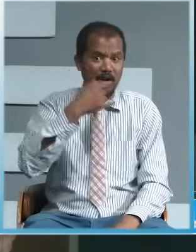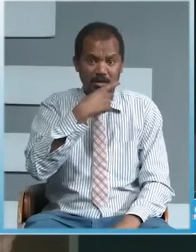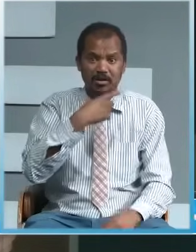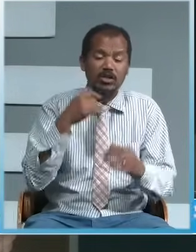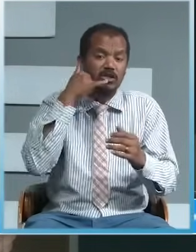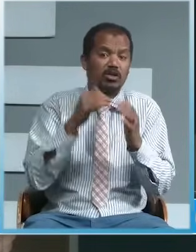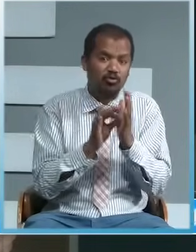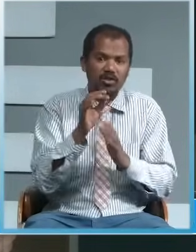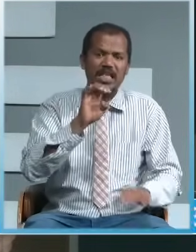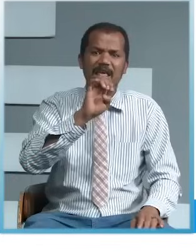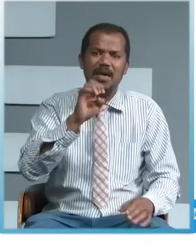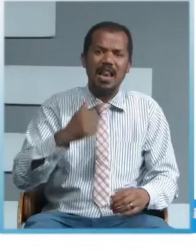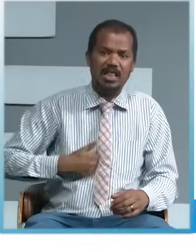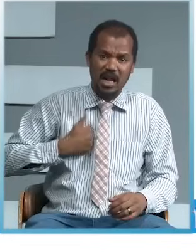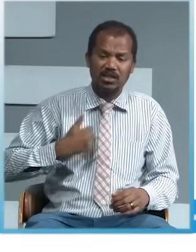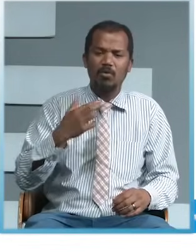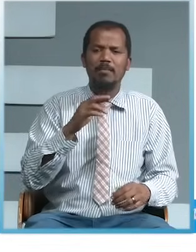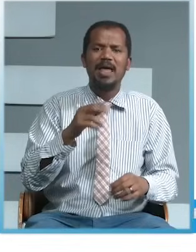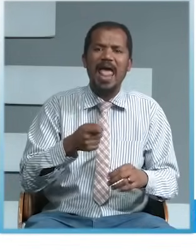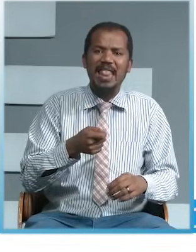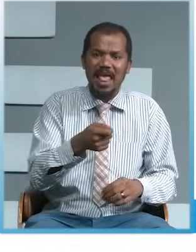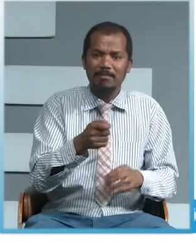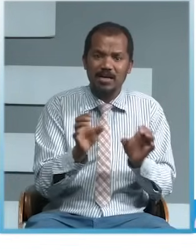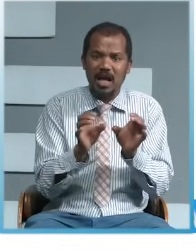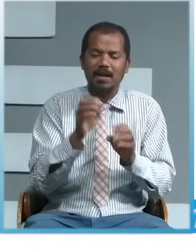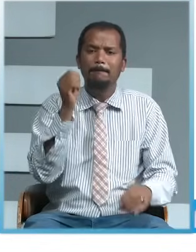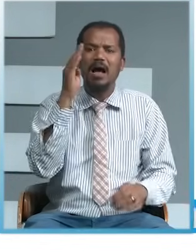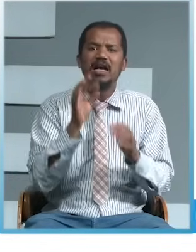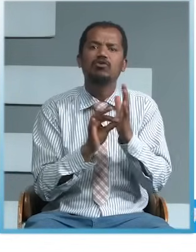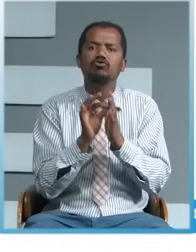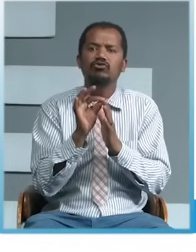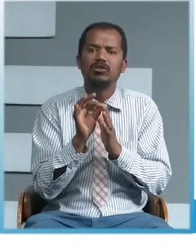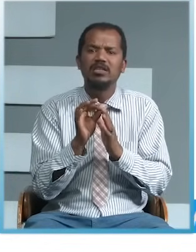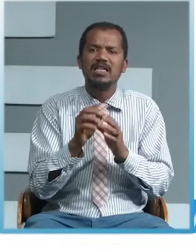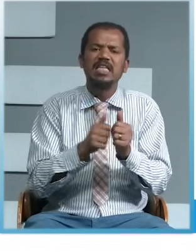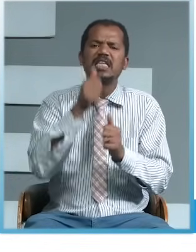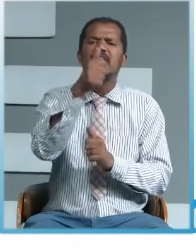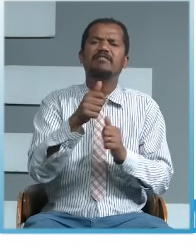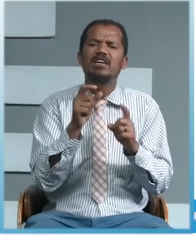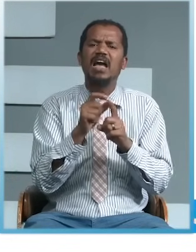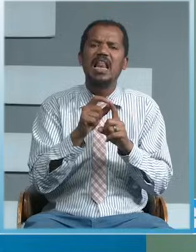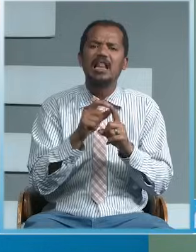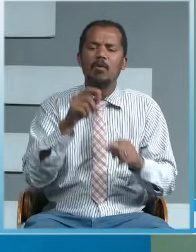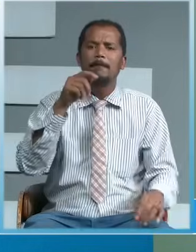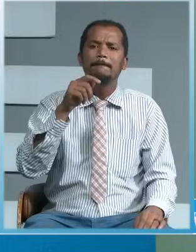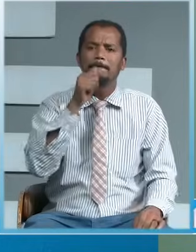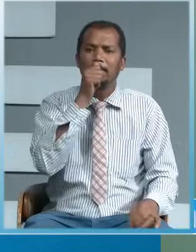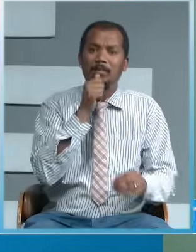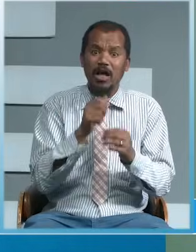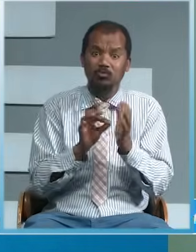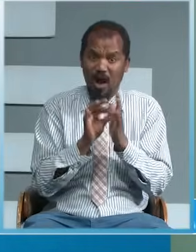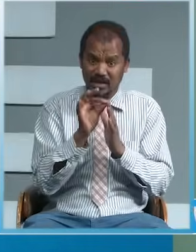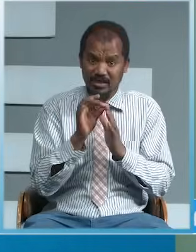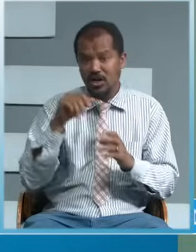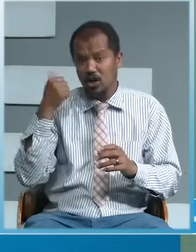የሞባይል ስልክ ቁጥሮች፣ የኢሜል አድራሻዎች፣ የክሬዲት ወይም ኤቲኤም ካርድ፣ ባንክ አካውንት ቁጥሮች፣ የይለፍ ቃል ወይም ፓስዋርድ